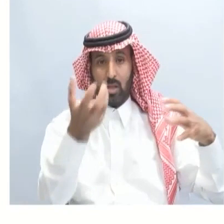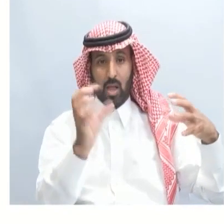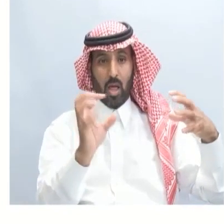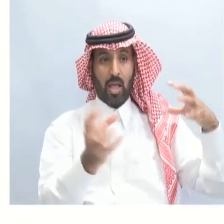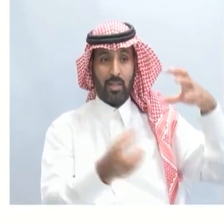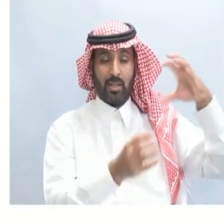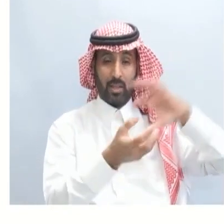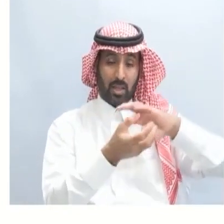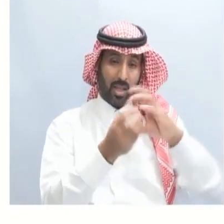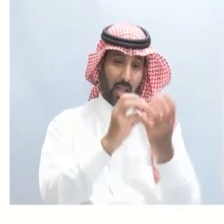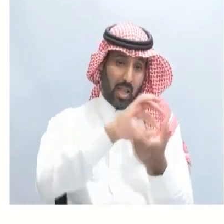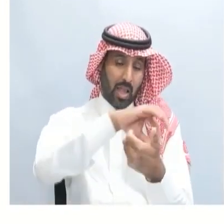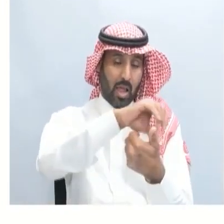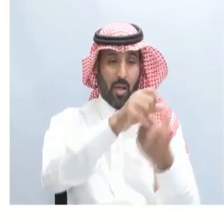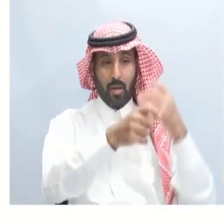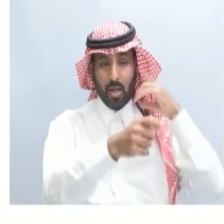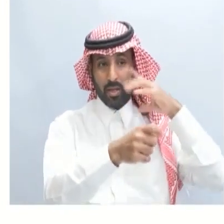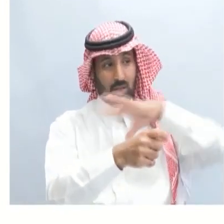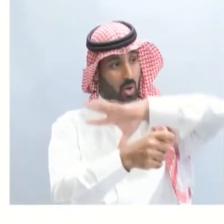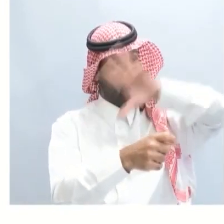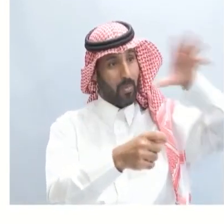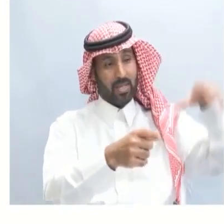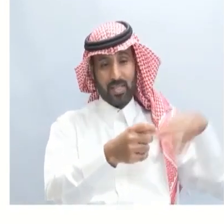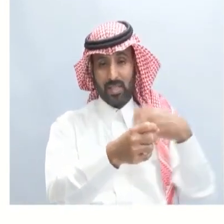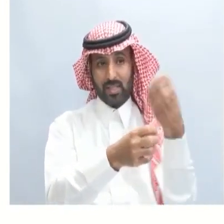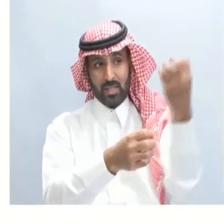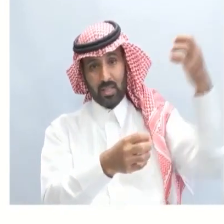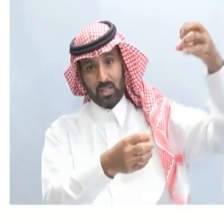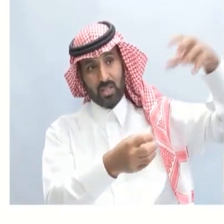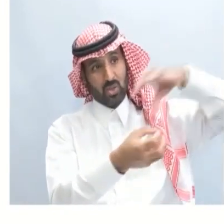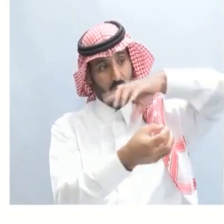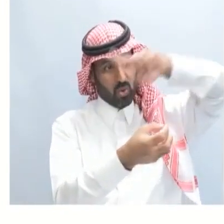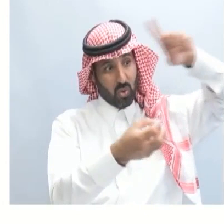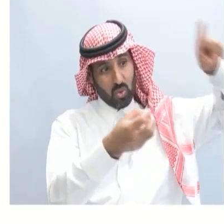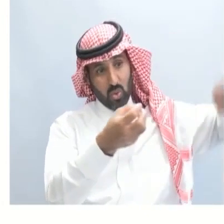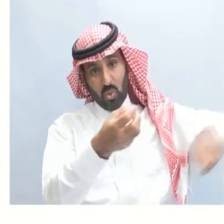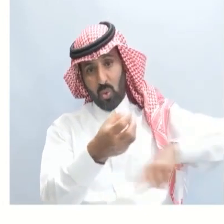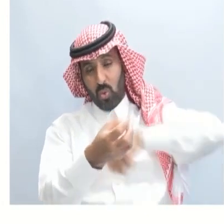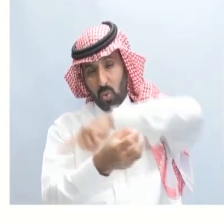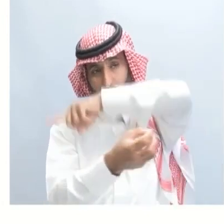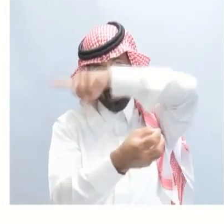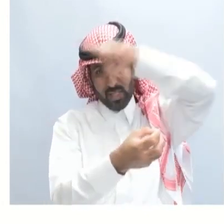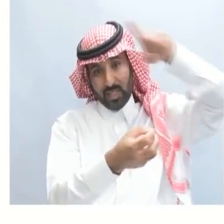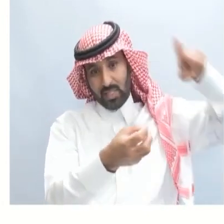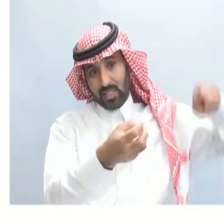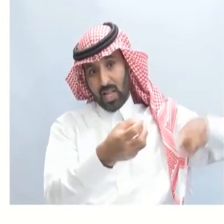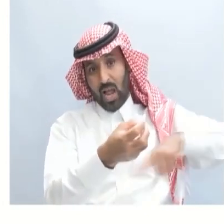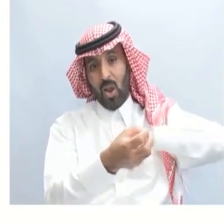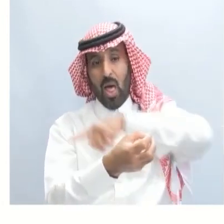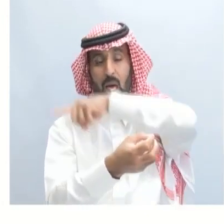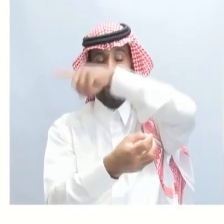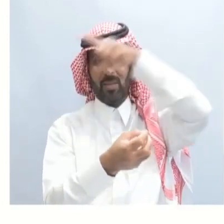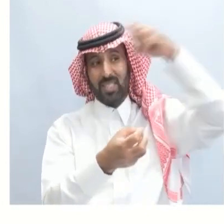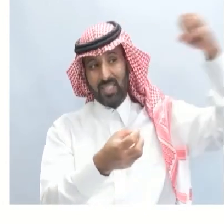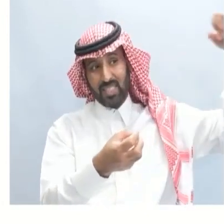نفسها بينما هنا جميع الكواكب تدور في مدار ومسار دائري حول من حول